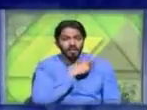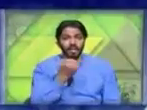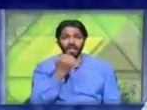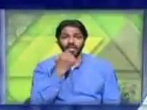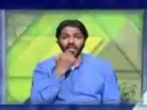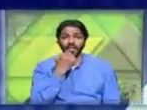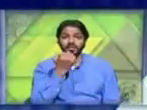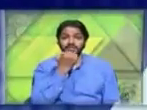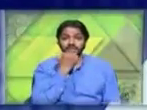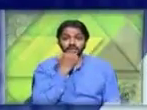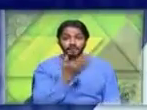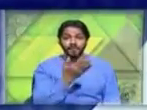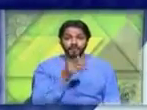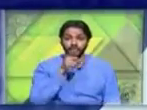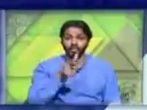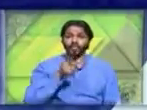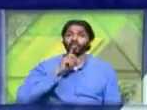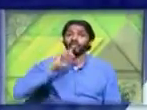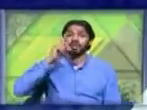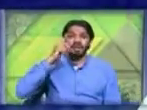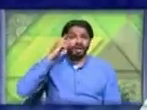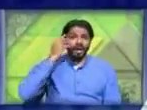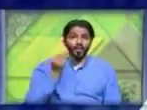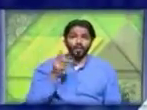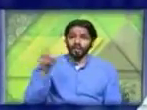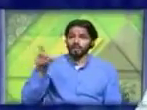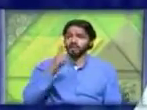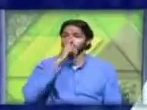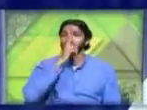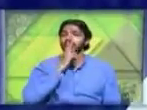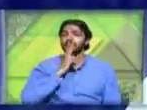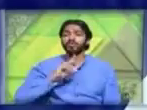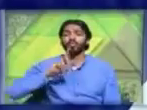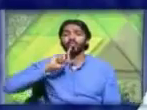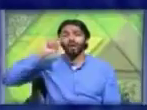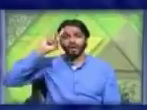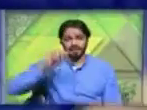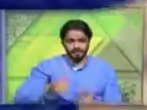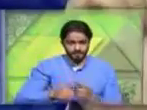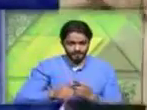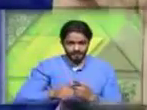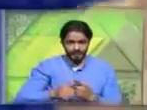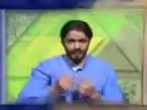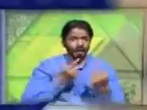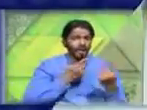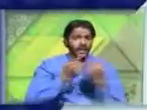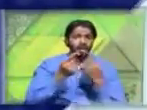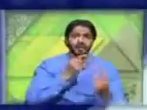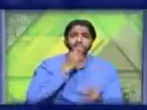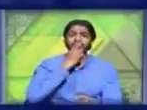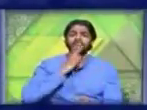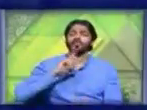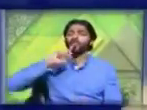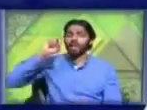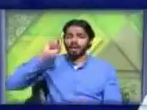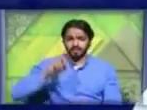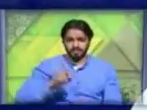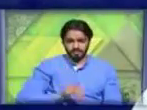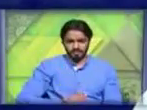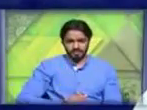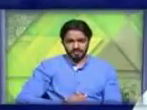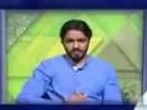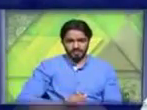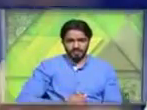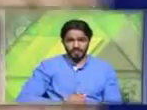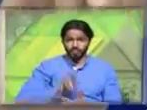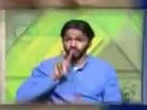بالله غير حالف أنه ما قال إلا الحق، وما قال إلا الخير، وما نطق إلا بما يرضي به ربه سبحانه